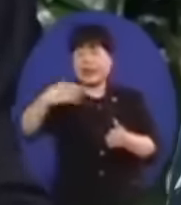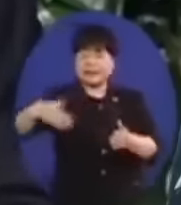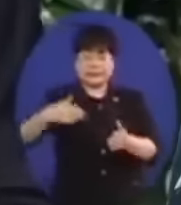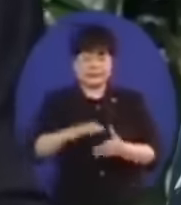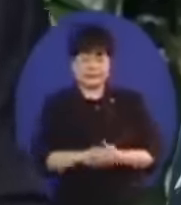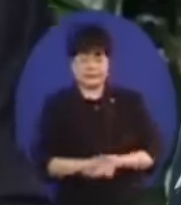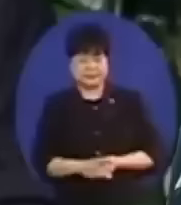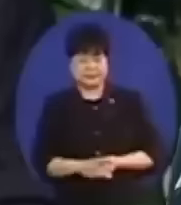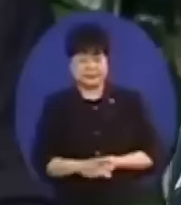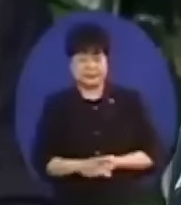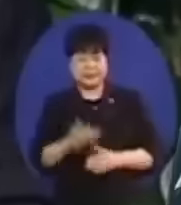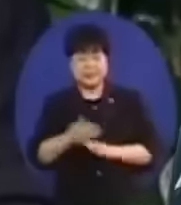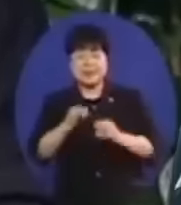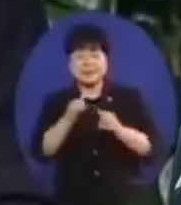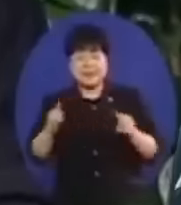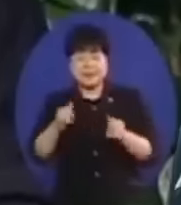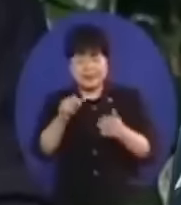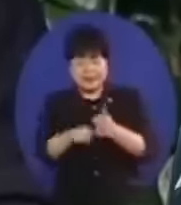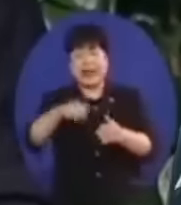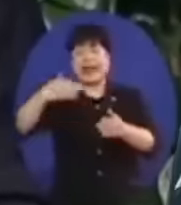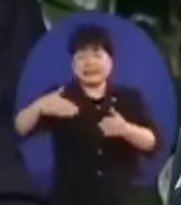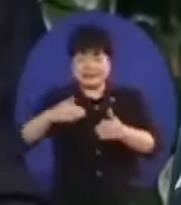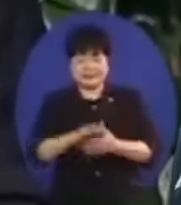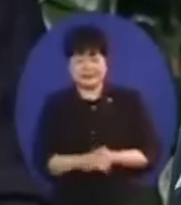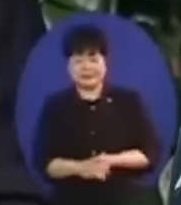않았다. 이방인의 때가 안 왔으니